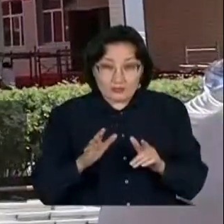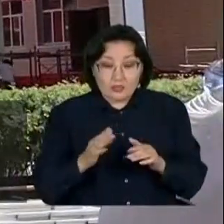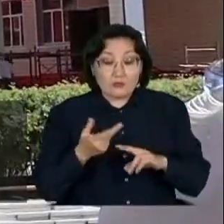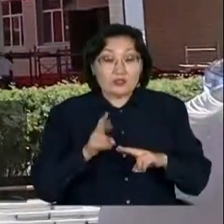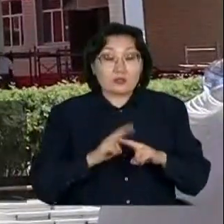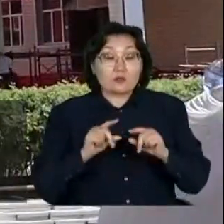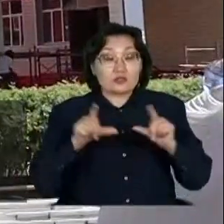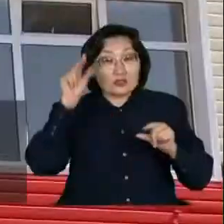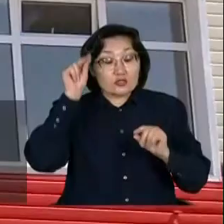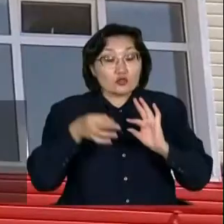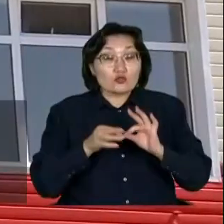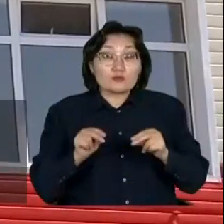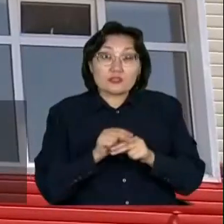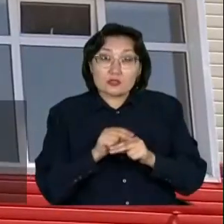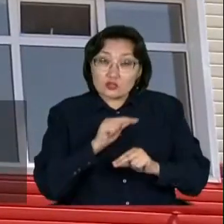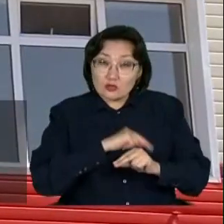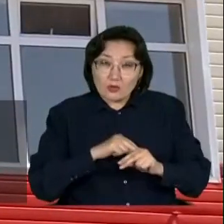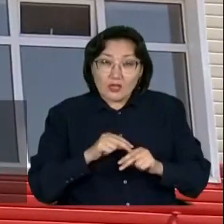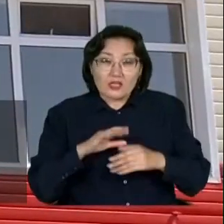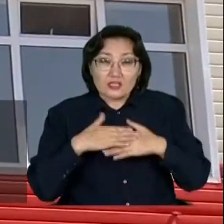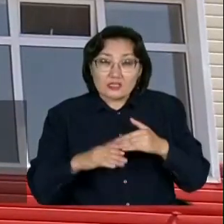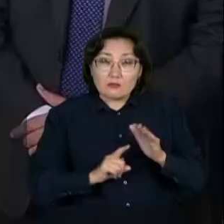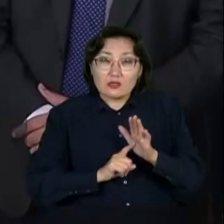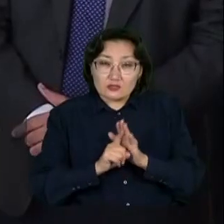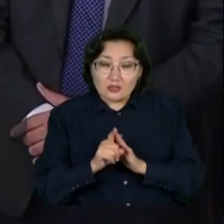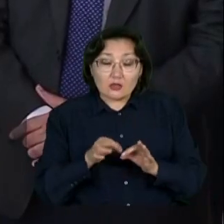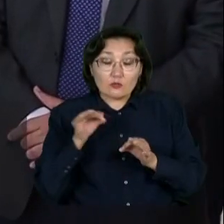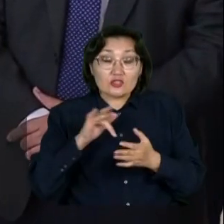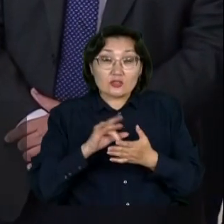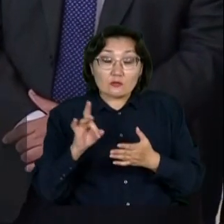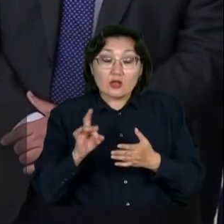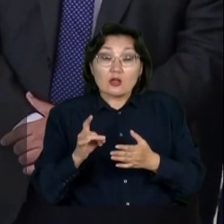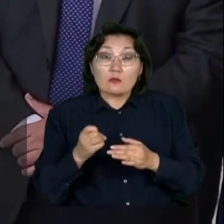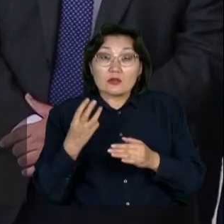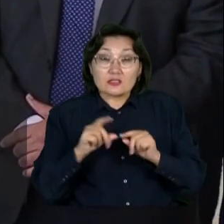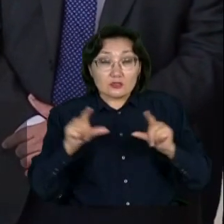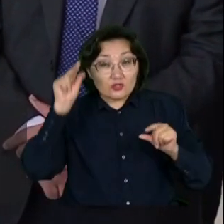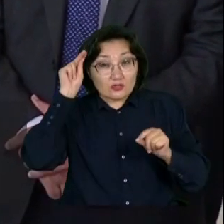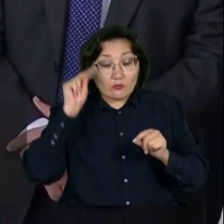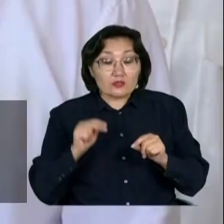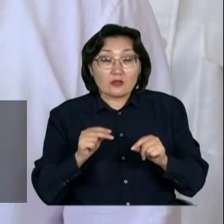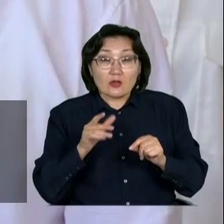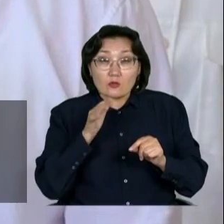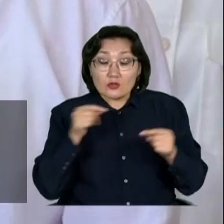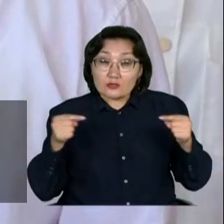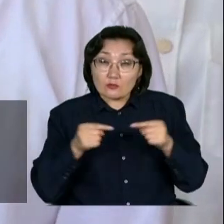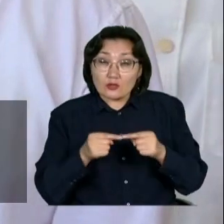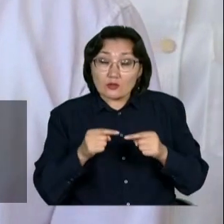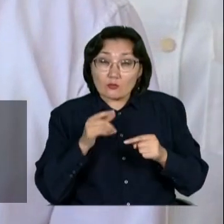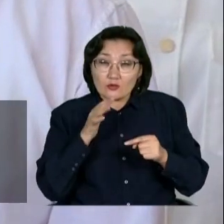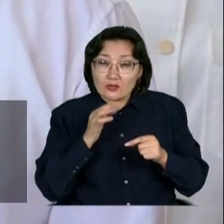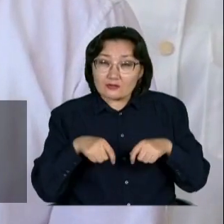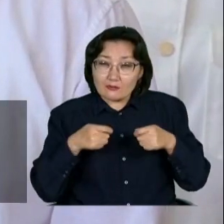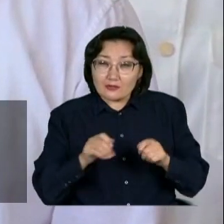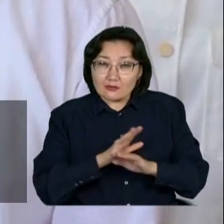Себебі мектептерде күрделі жөнде жұмысы кешеуілдеп тұр. Облыс орталығында да бірнеше оқу ордасы межелі уақытта қолданысқа берілмеуі